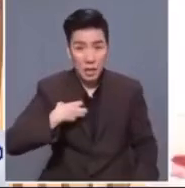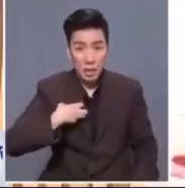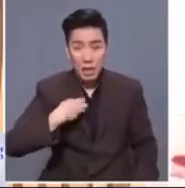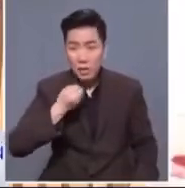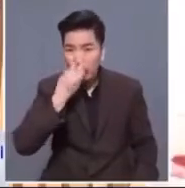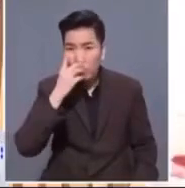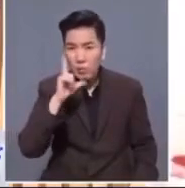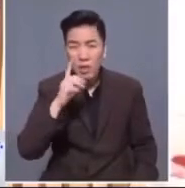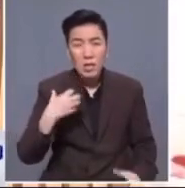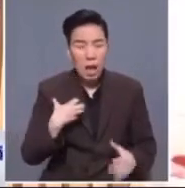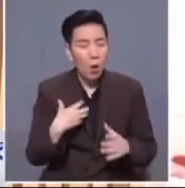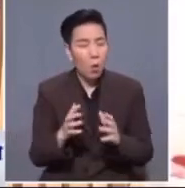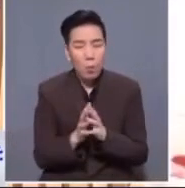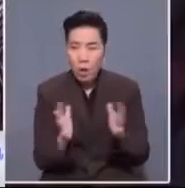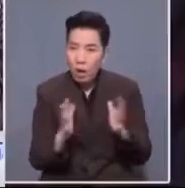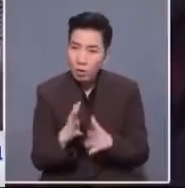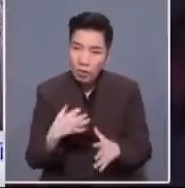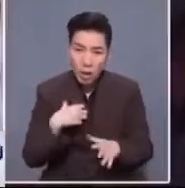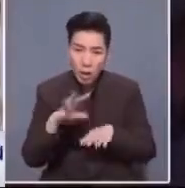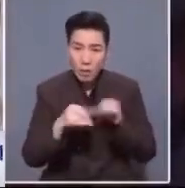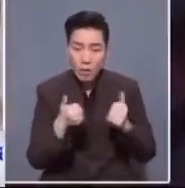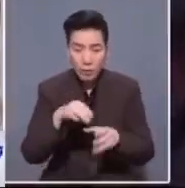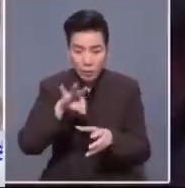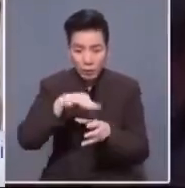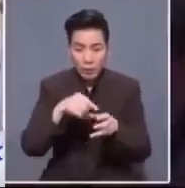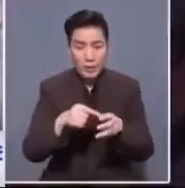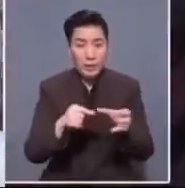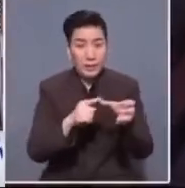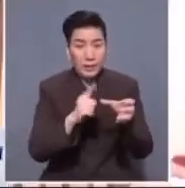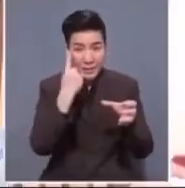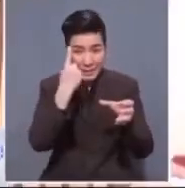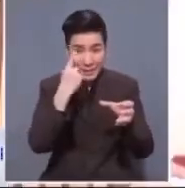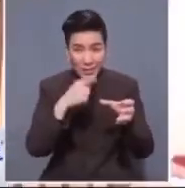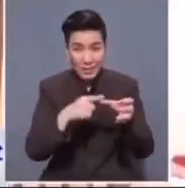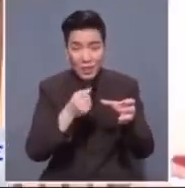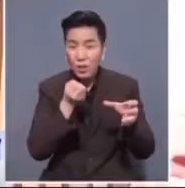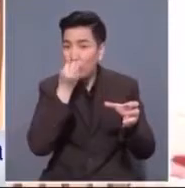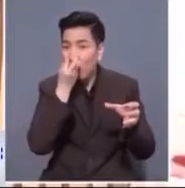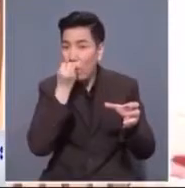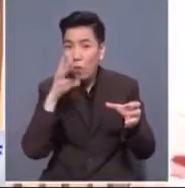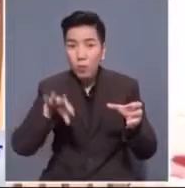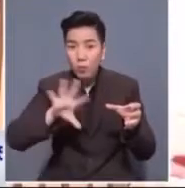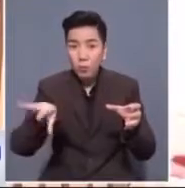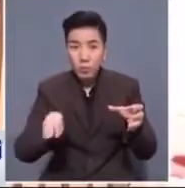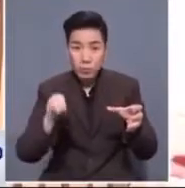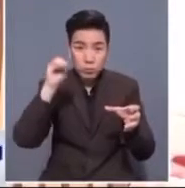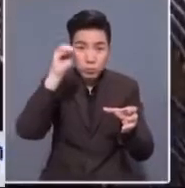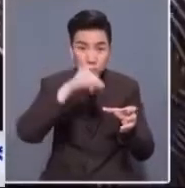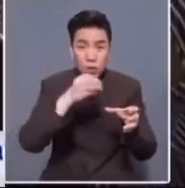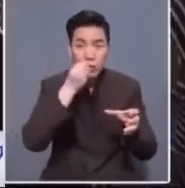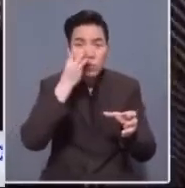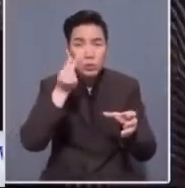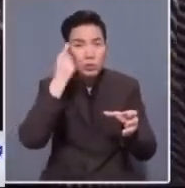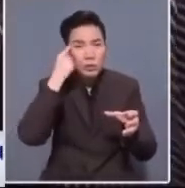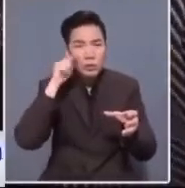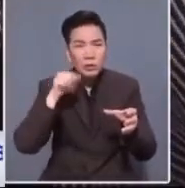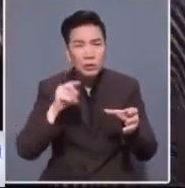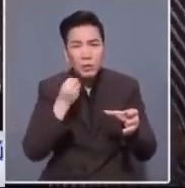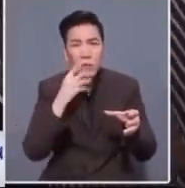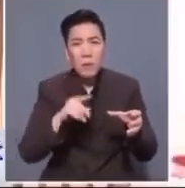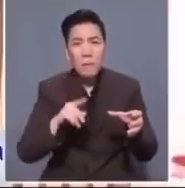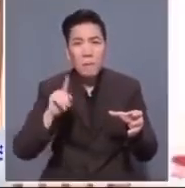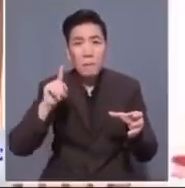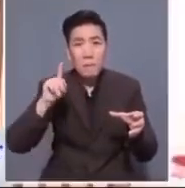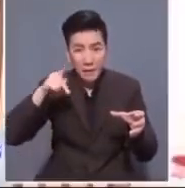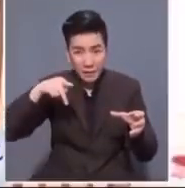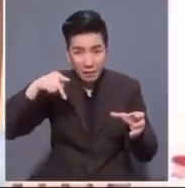าวเรืองเยอะไหมพี่เฉลิม เยอะมากครับเยอะมากกาแฟ1แก้วเนี่ยดอกที่ใช้มาสกัดเนี่ยผมว่าไม่ต่ำกว่า 1,000